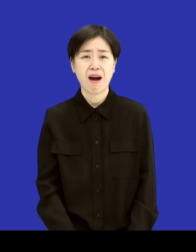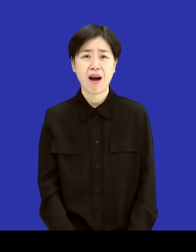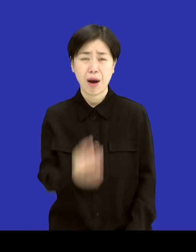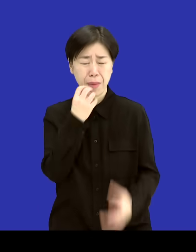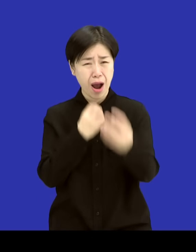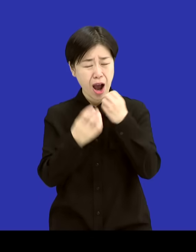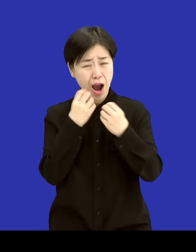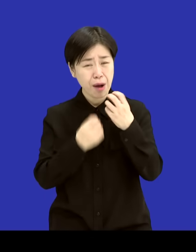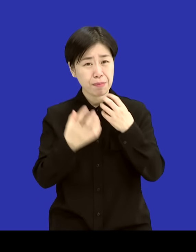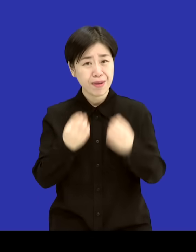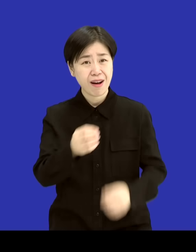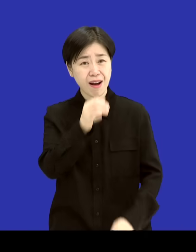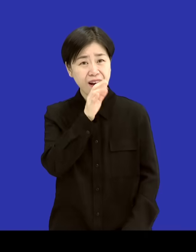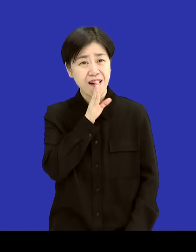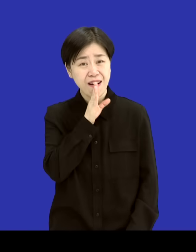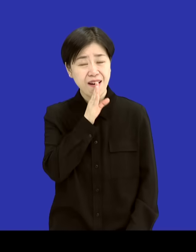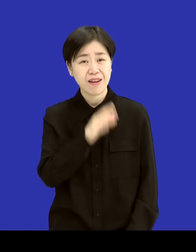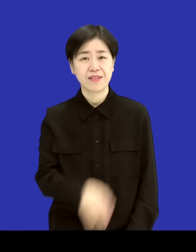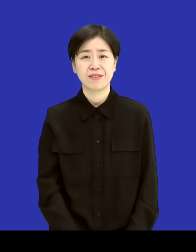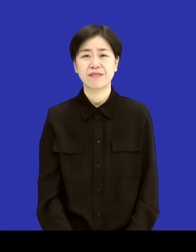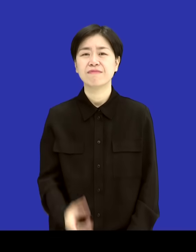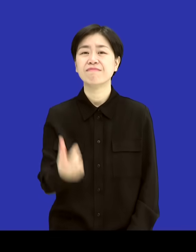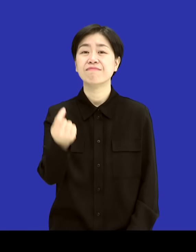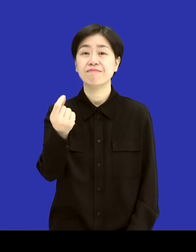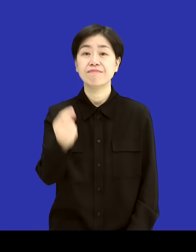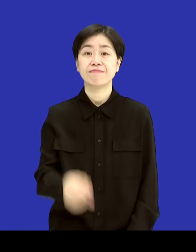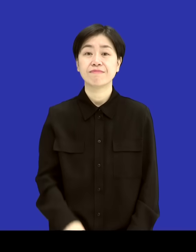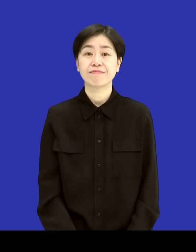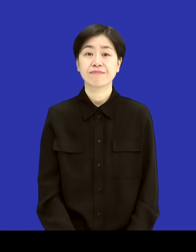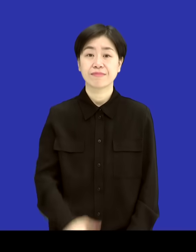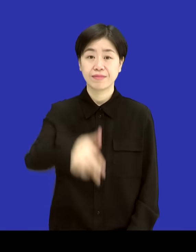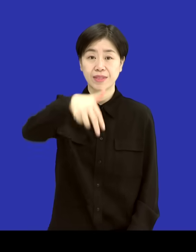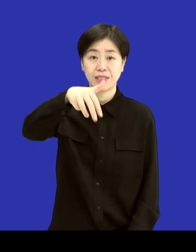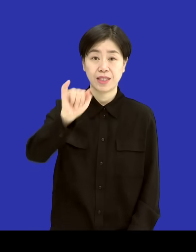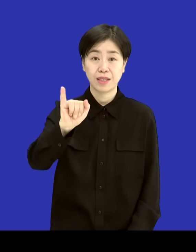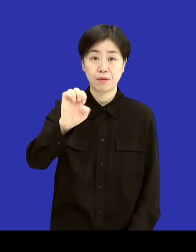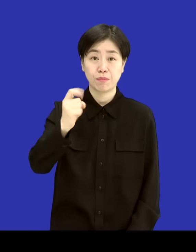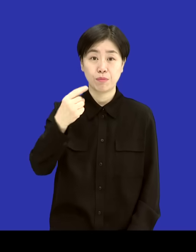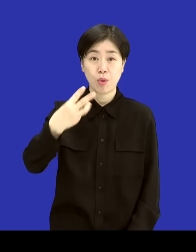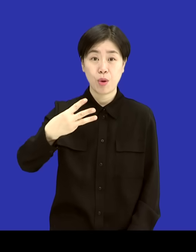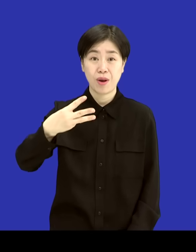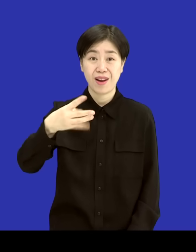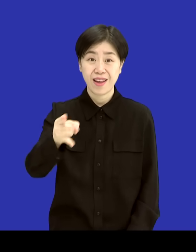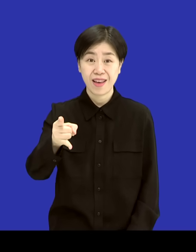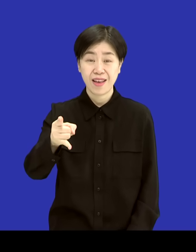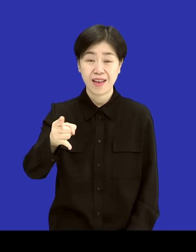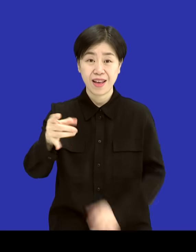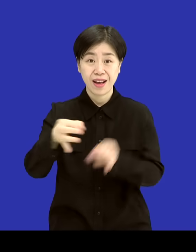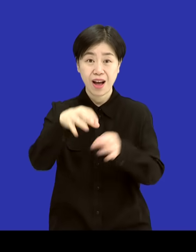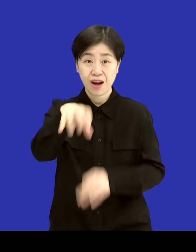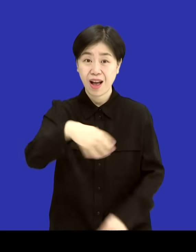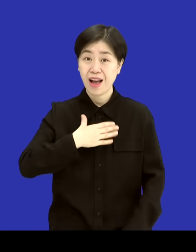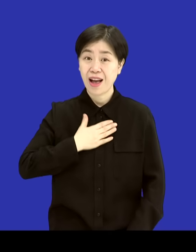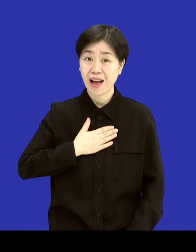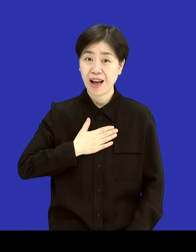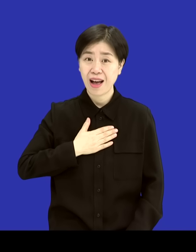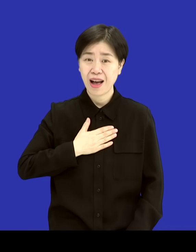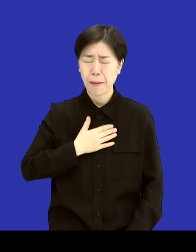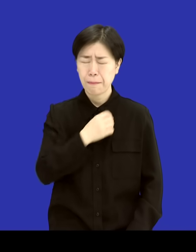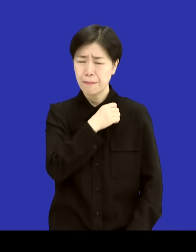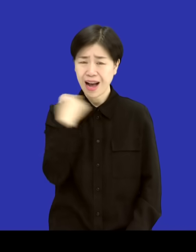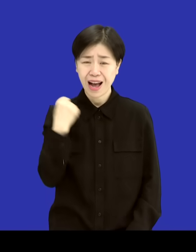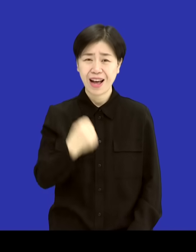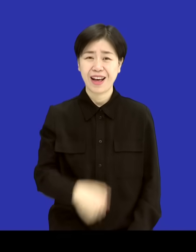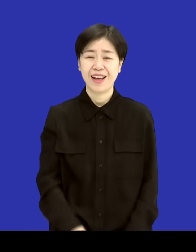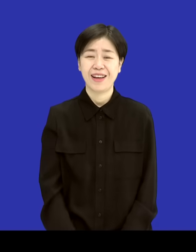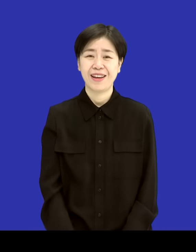드셨길래? 그때 네. 그때 뭐 그런 혹시 치폴레 오, 아시나요? 맛있죠? 네, 맛있지. 치폴레 인기.